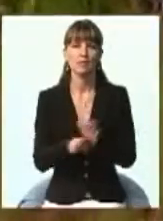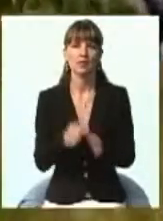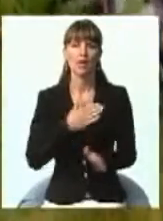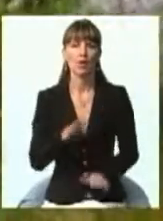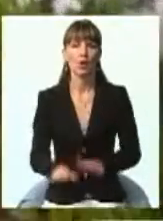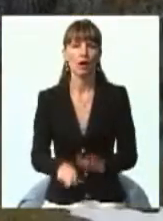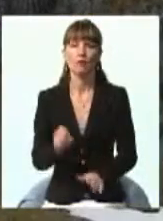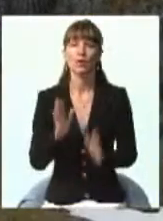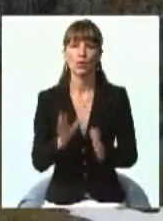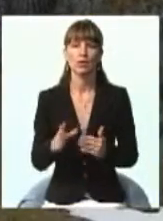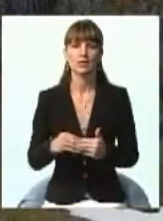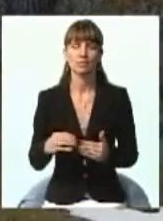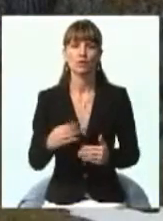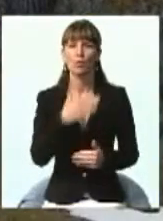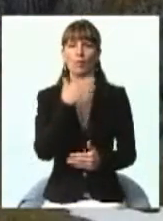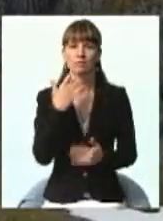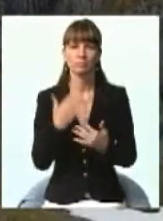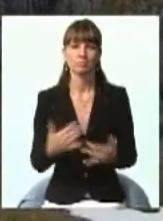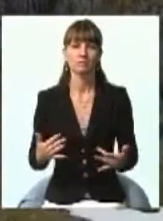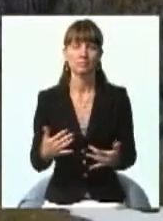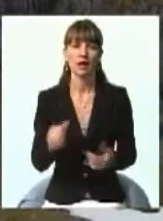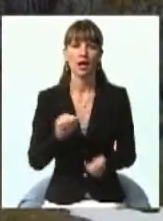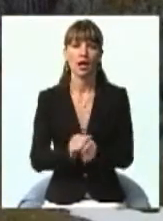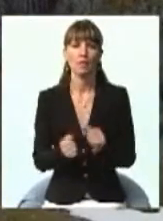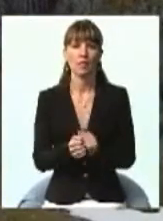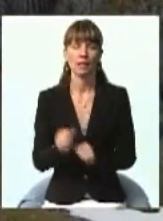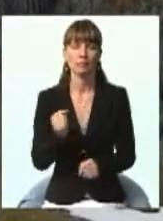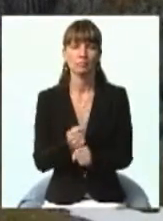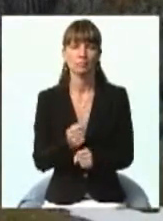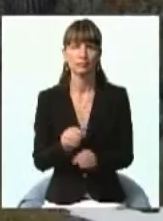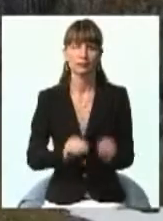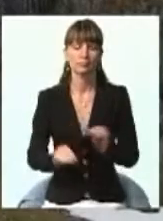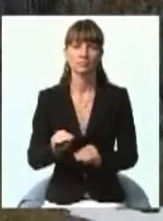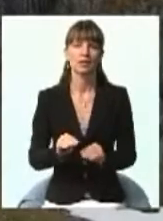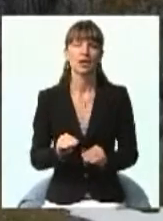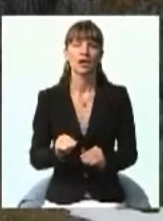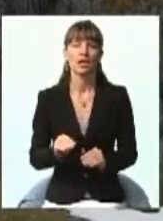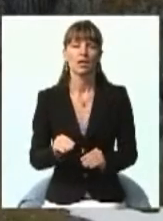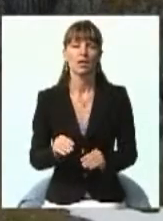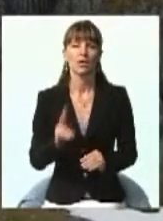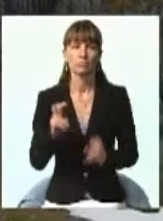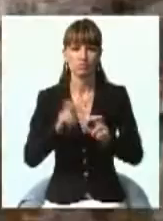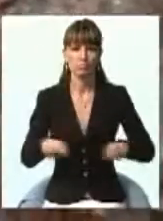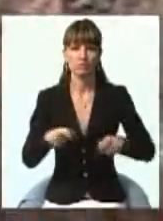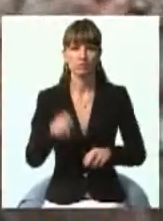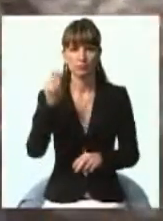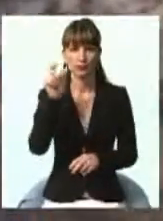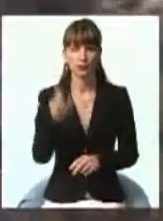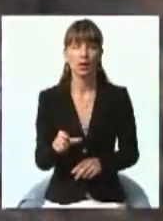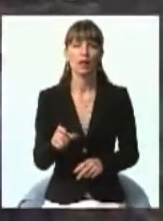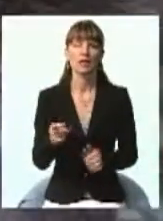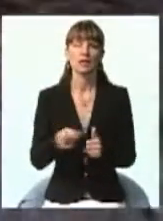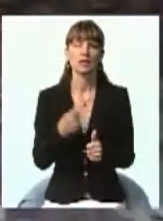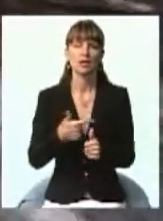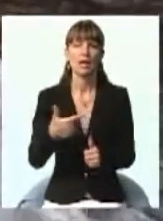ногами не лише ґрунт, а ще багато різноманітних кам'яних утворень. Вчених, що досліджують структуру земної кори, називають